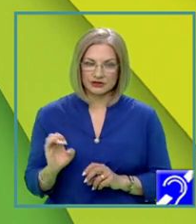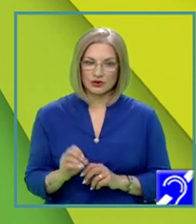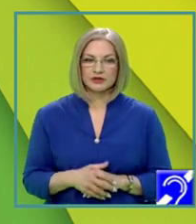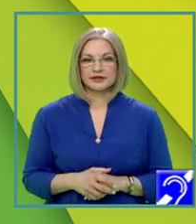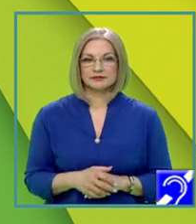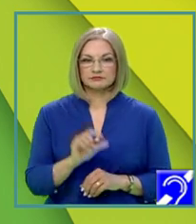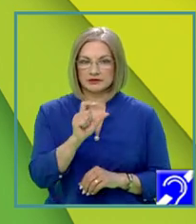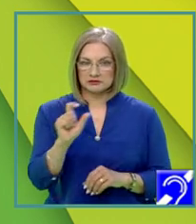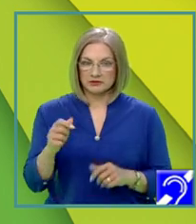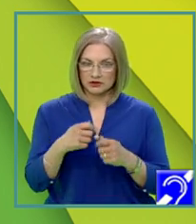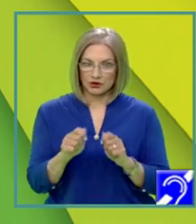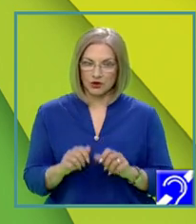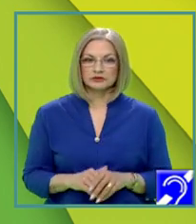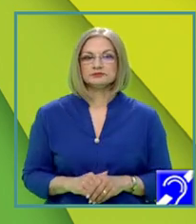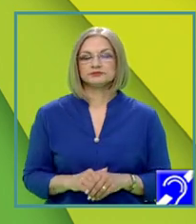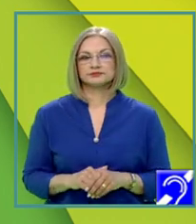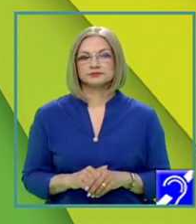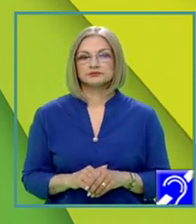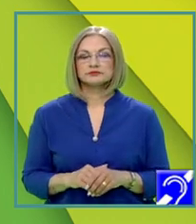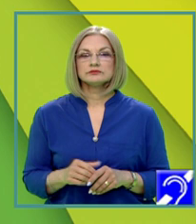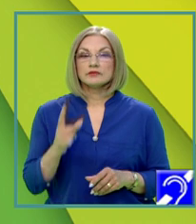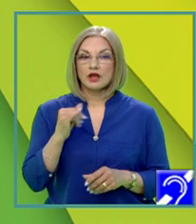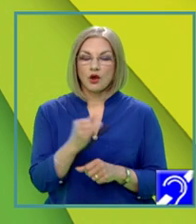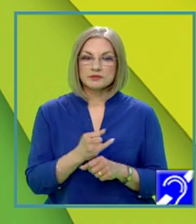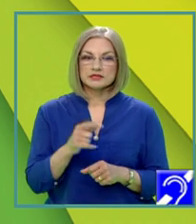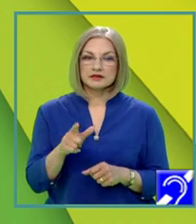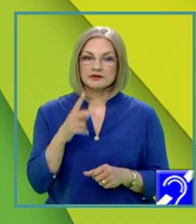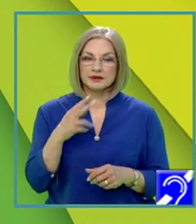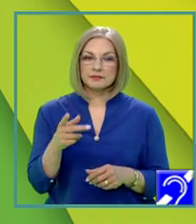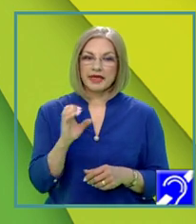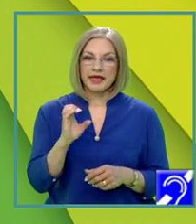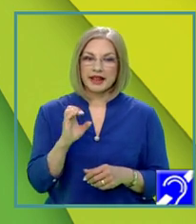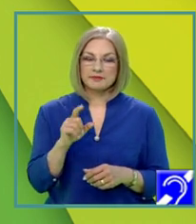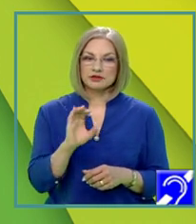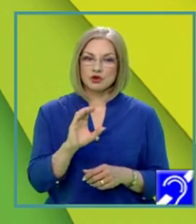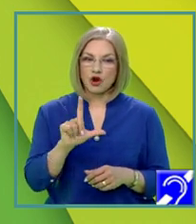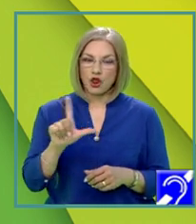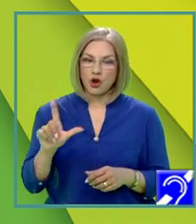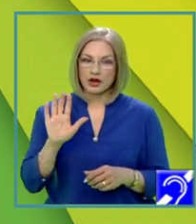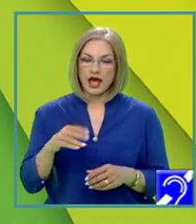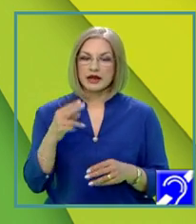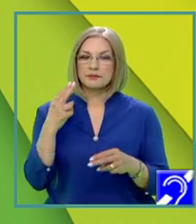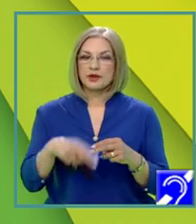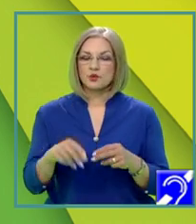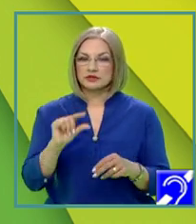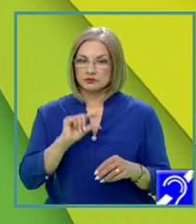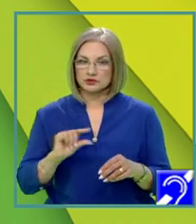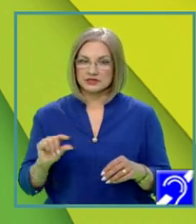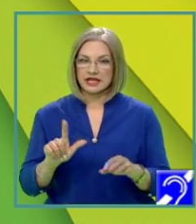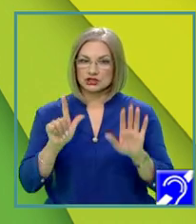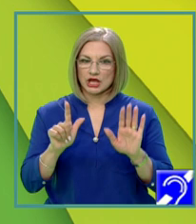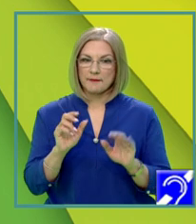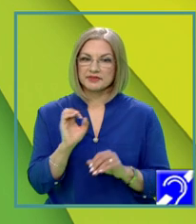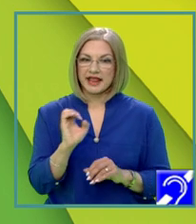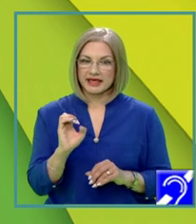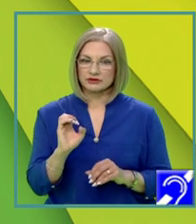2 pe 6 3S doi trei pe cinci observăm că elementul clor are pe ultimul strat șapte electroni în